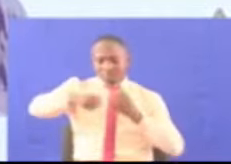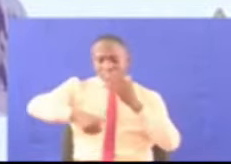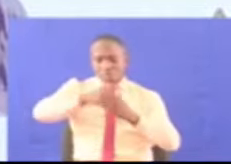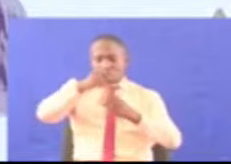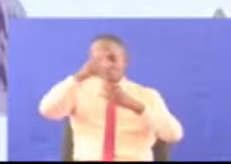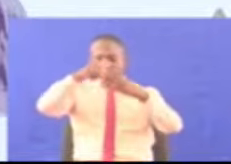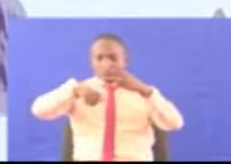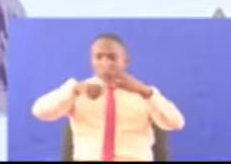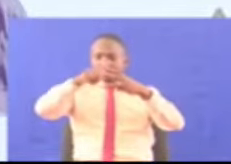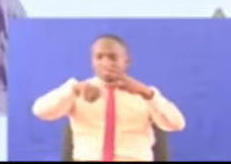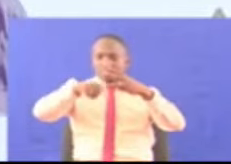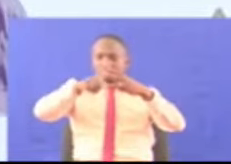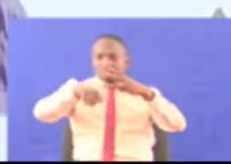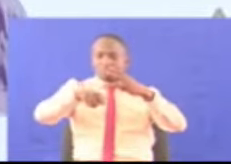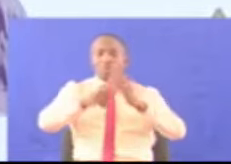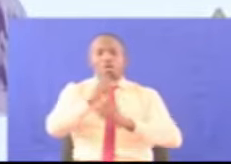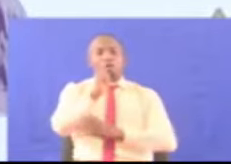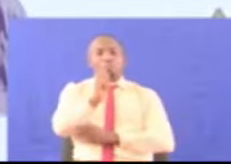watatu